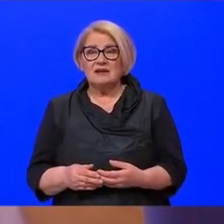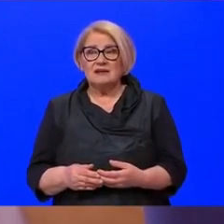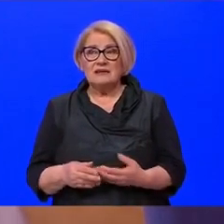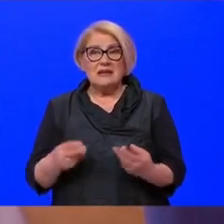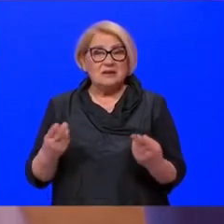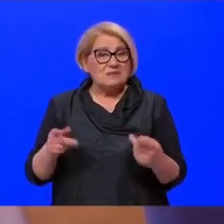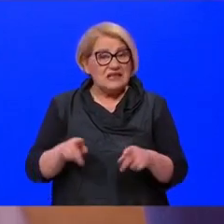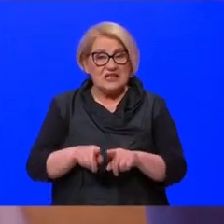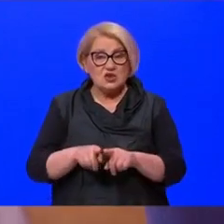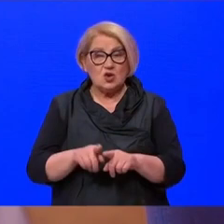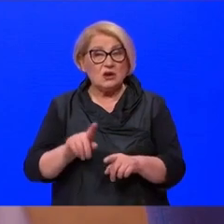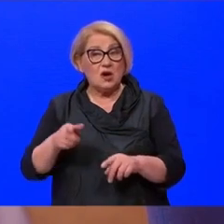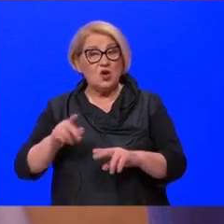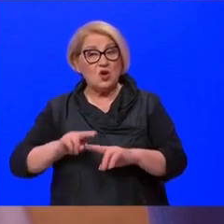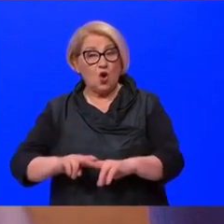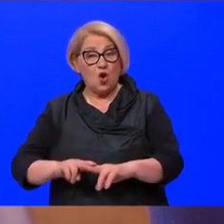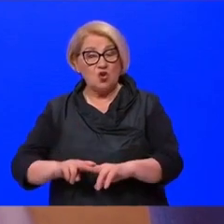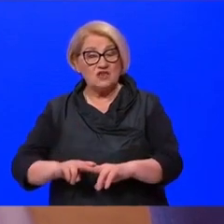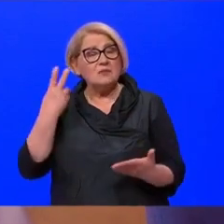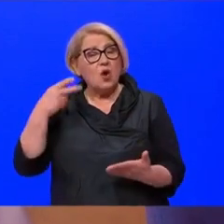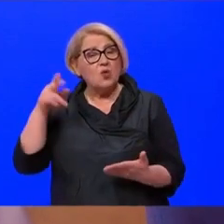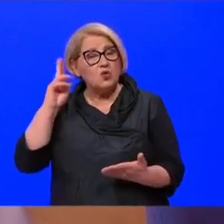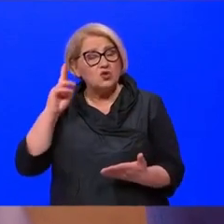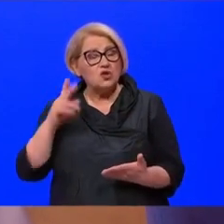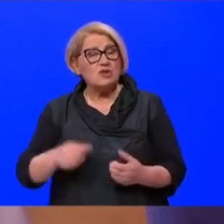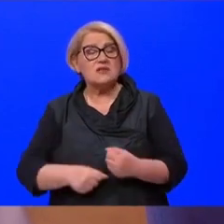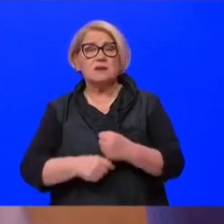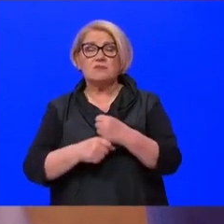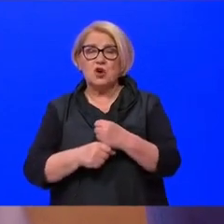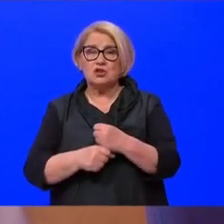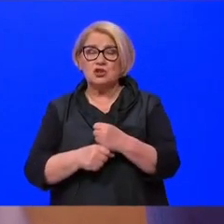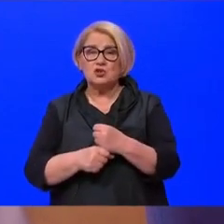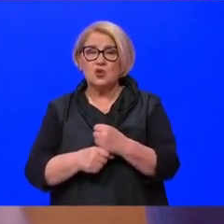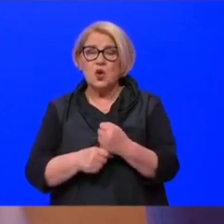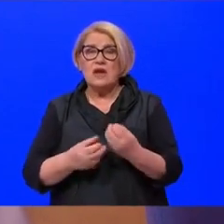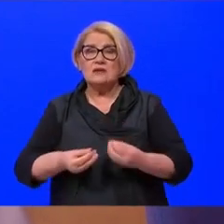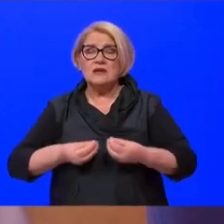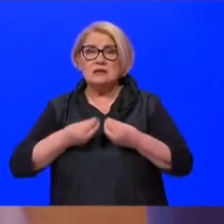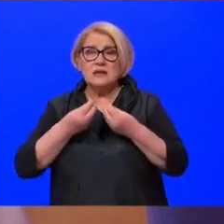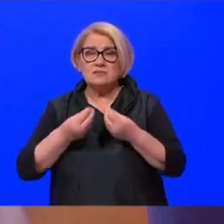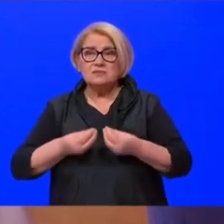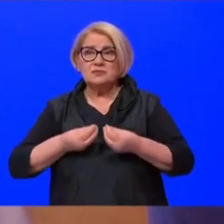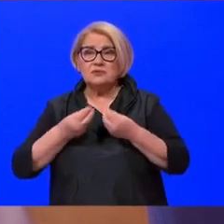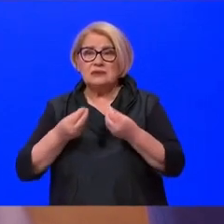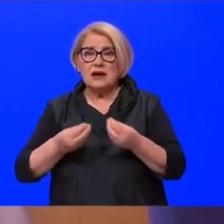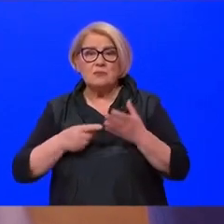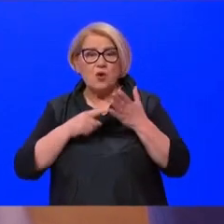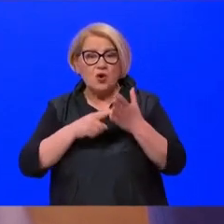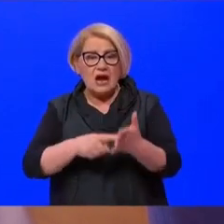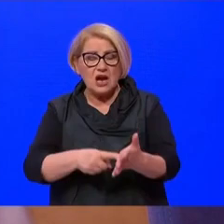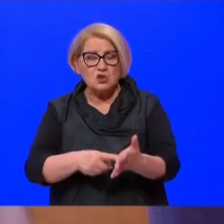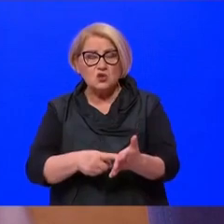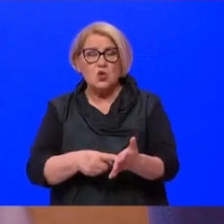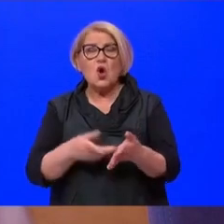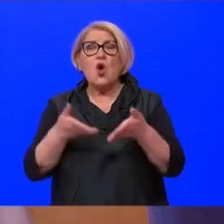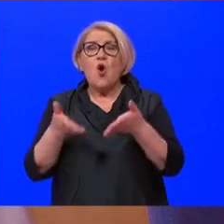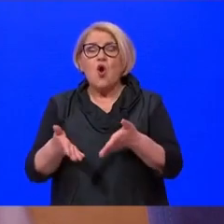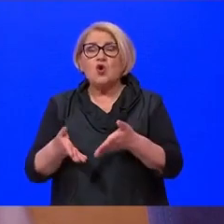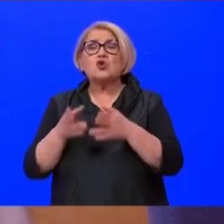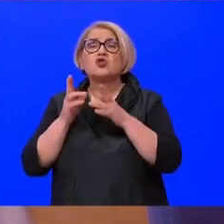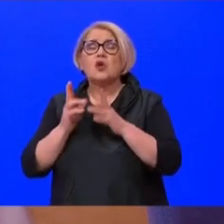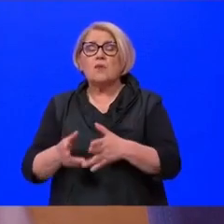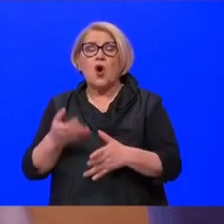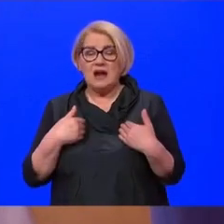drugima, ali zato ima druge mogućnosti. Podršku da se oni izraze u onome u čemu jesu dobri.